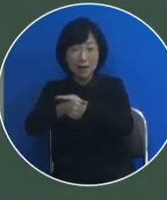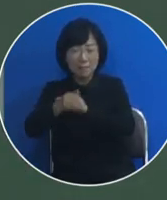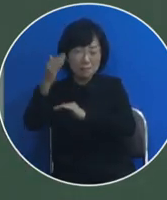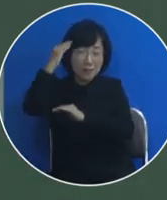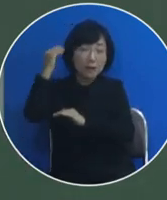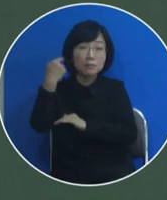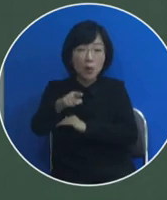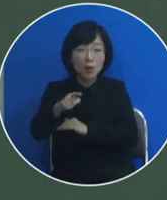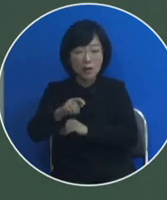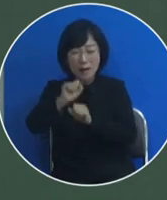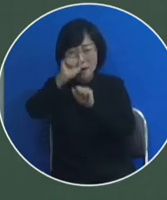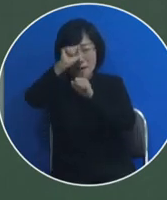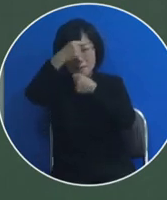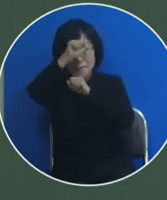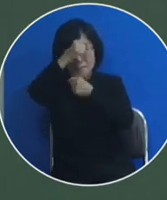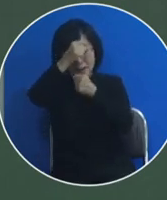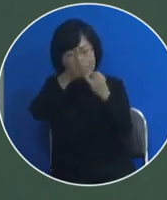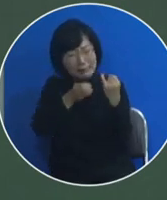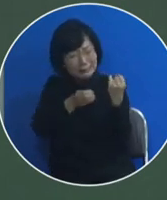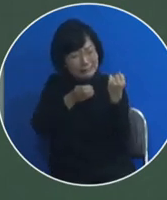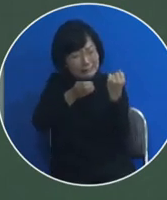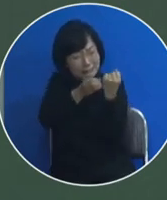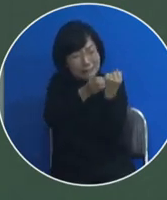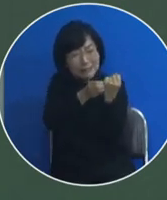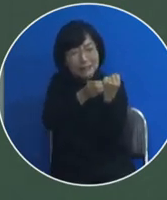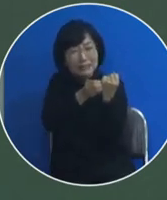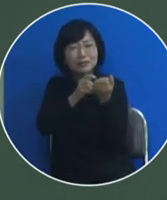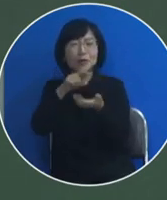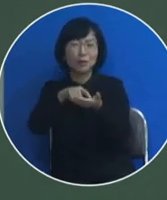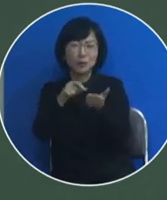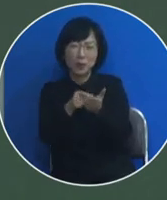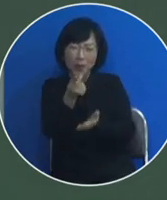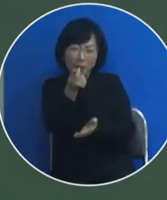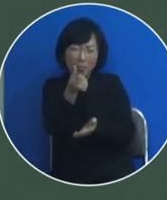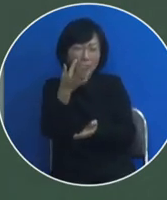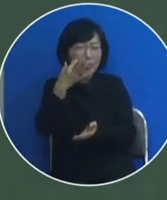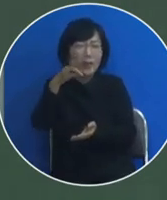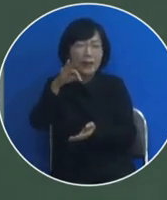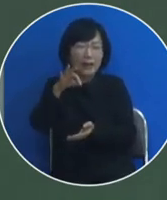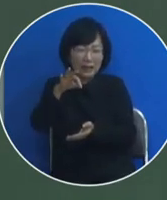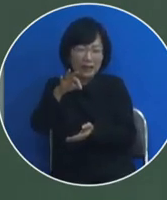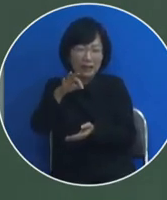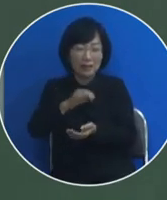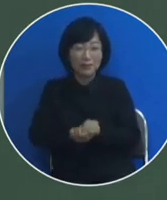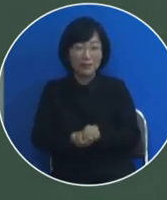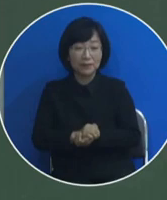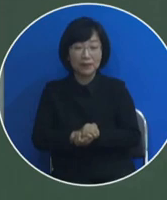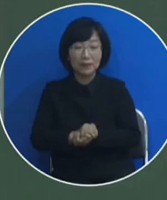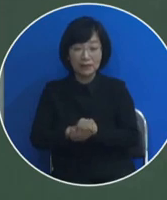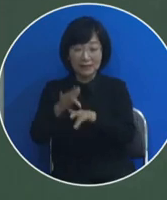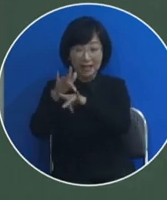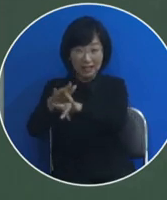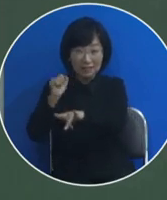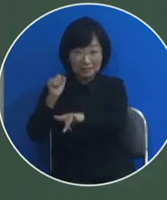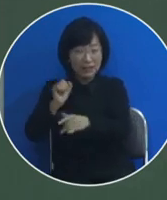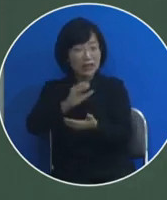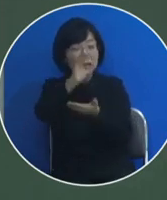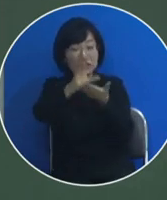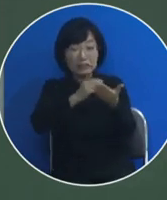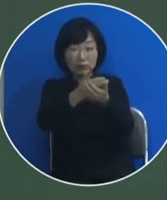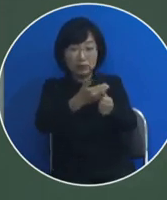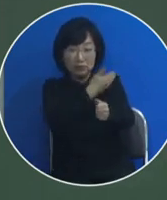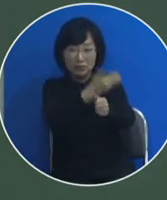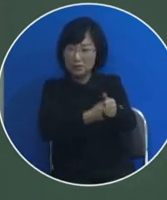to bruise 그렇죠. his heel. Isn't that so? 절대로 사단은 그리스도 권세를 못 꺾어요. Satan can never break down God's power.